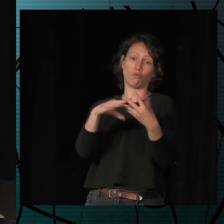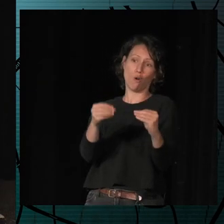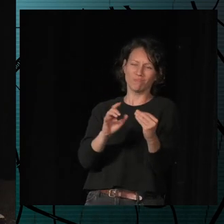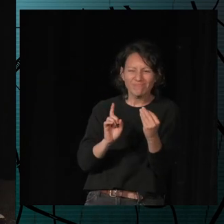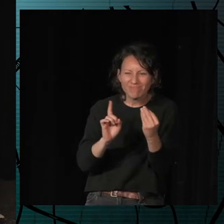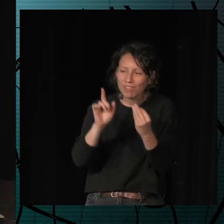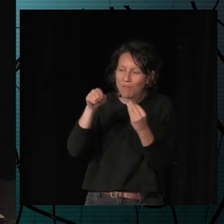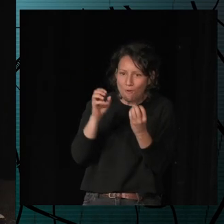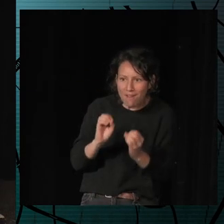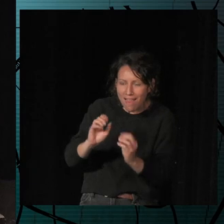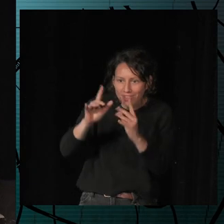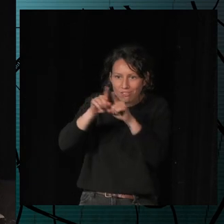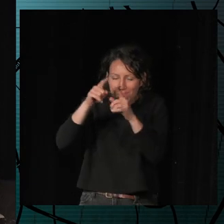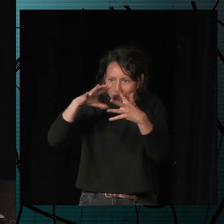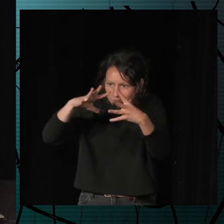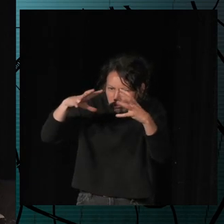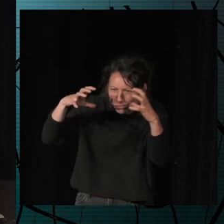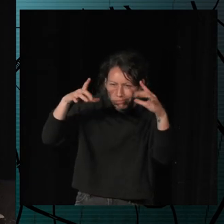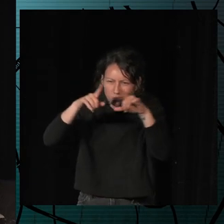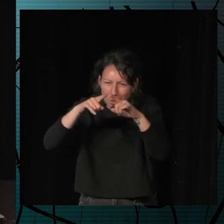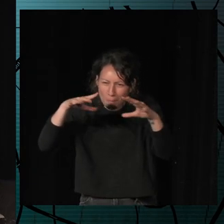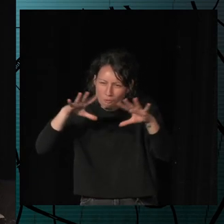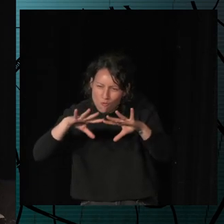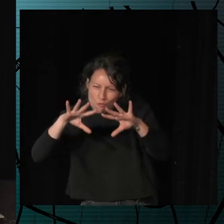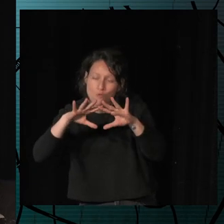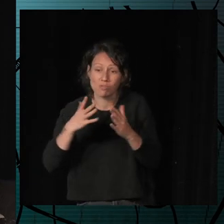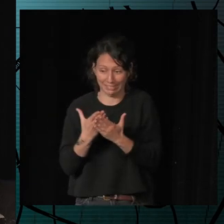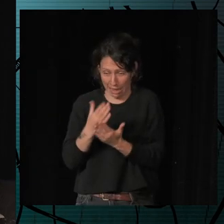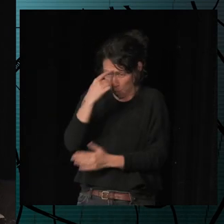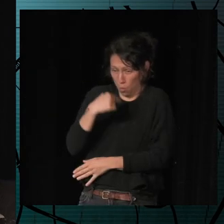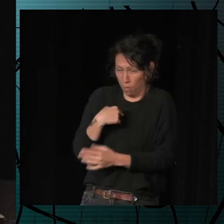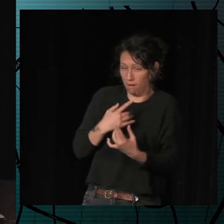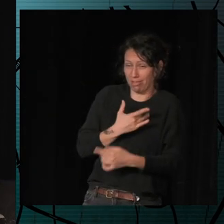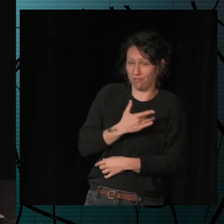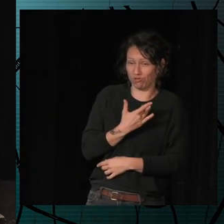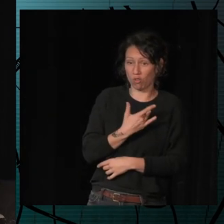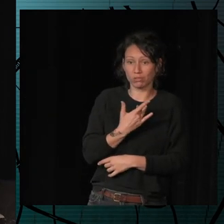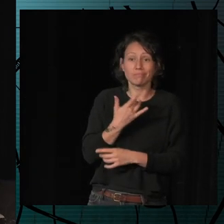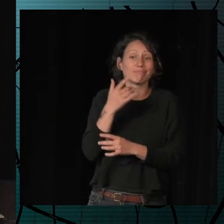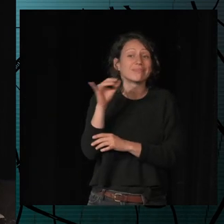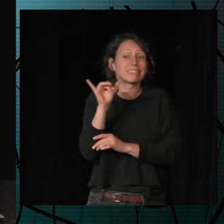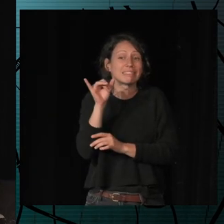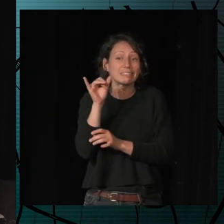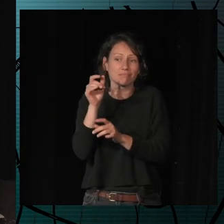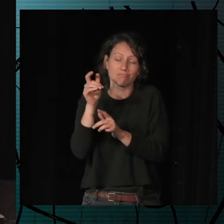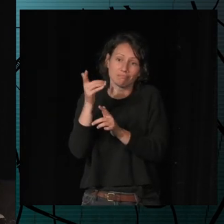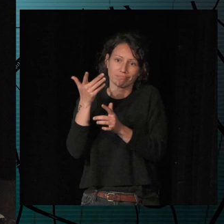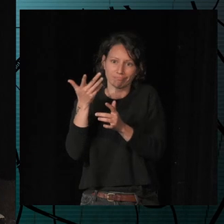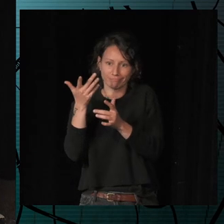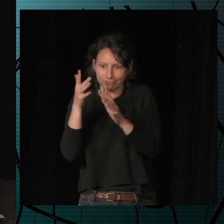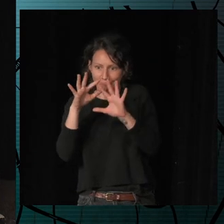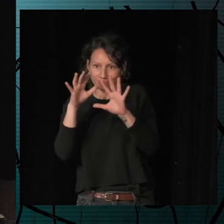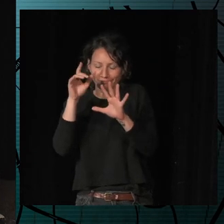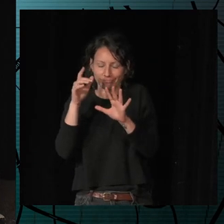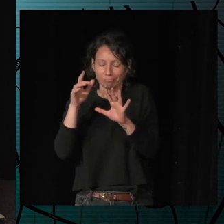avis mais qui euh je pense que c'est une vraie recherche très intéressante parce qu'elle relève à la fois de la direction artistique et à la fois de la dimension technique